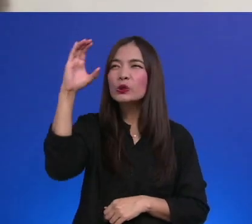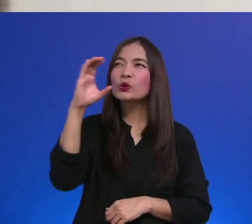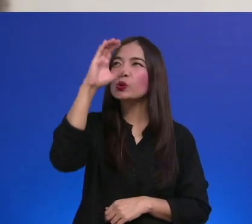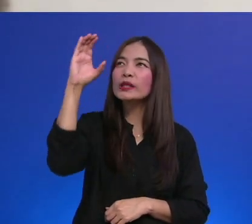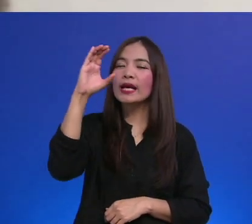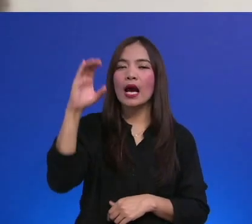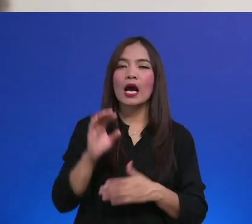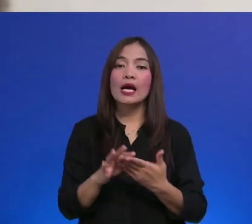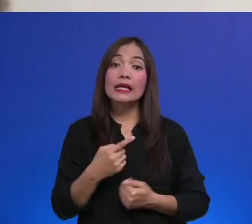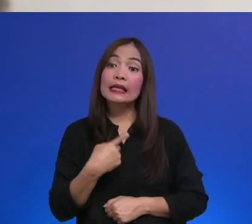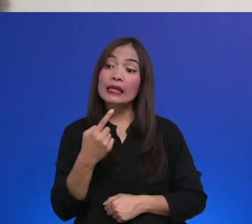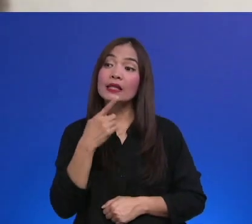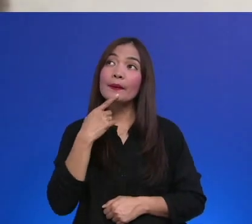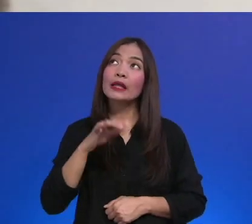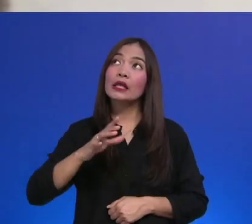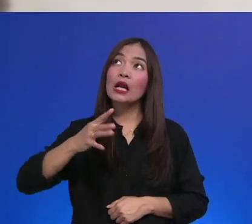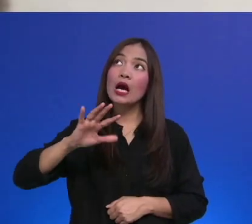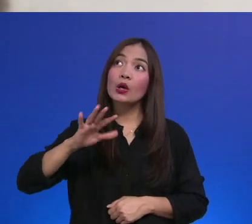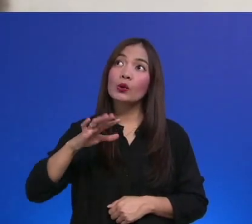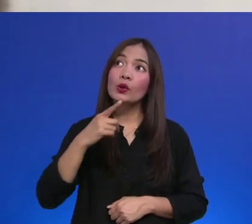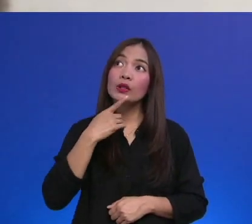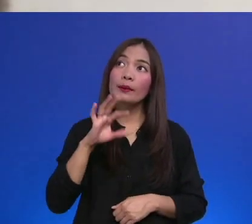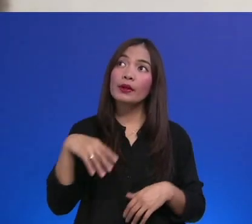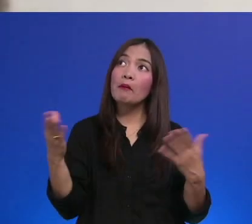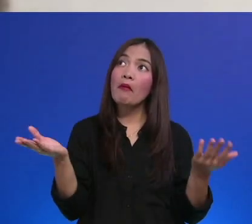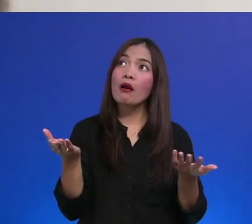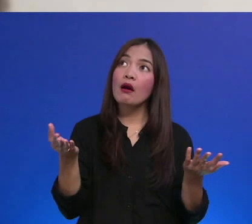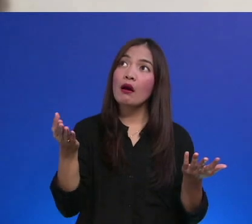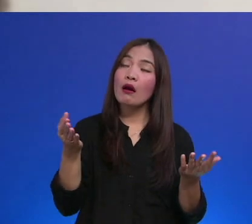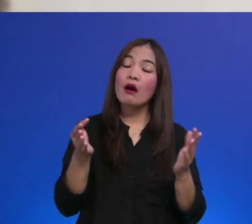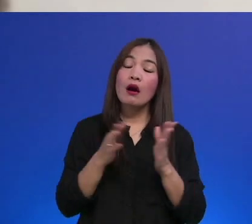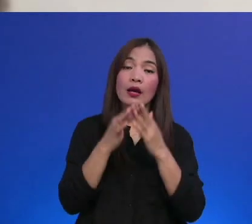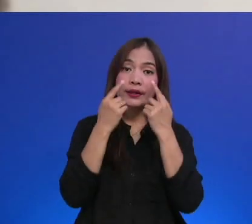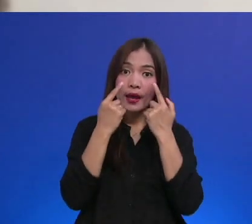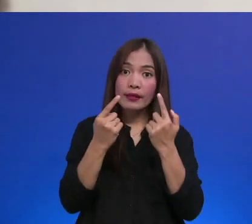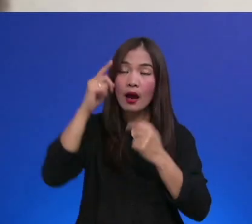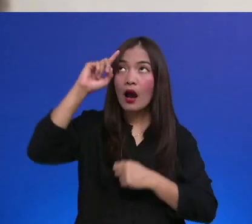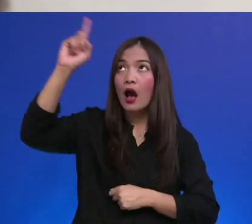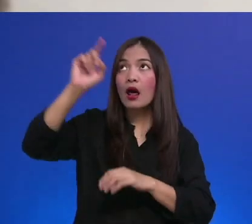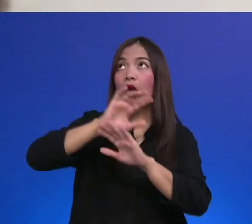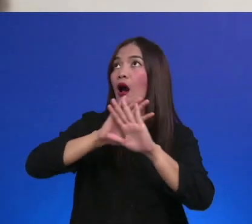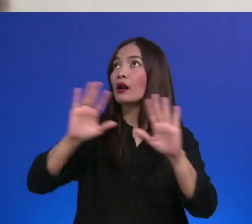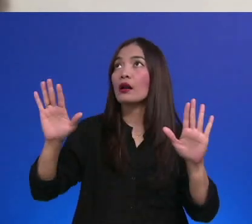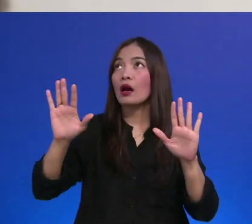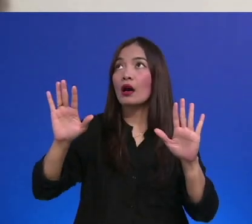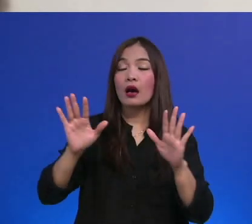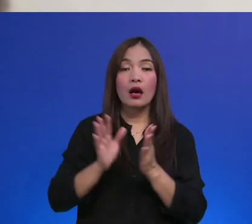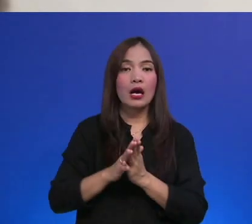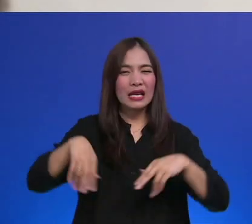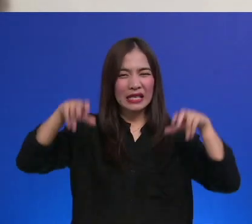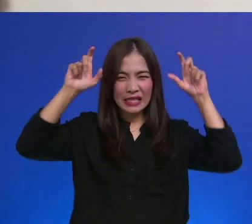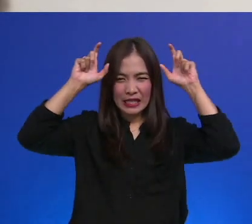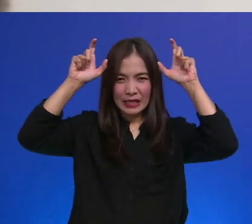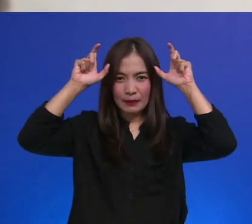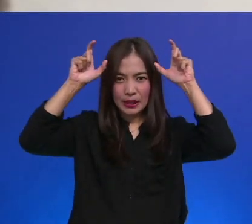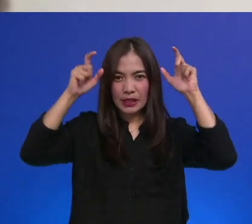timbul keraguan seakan-akan Tuhan tidak ada ya lalu iblis kuasa gelap